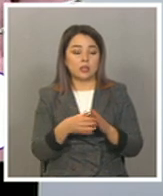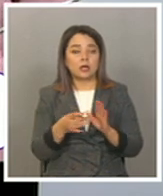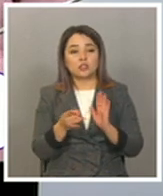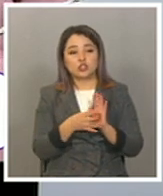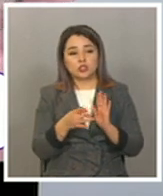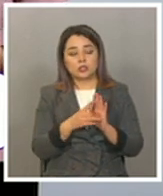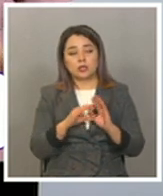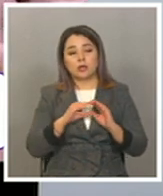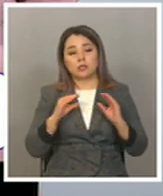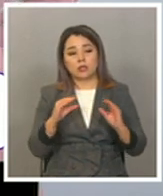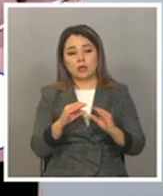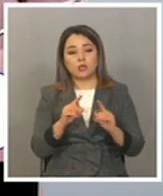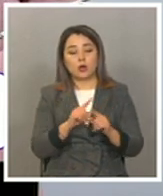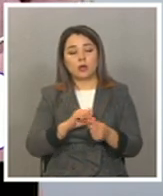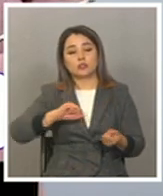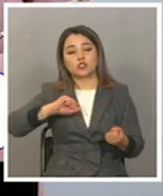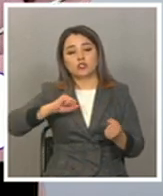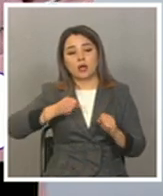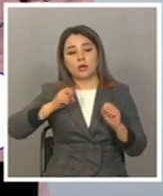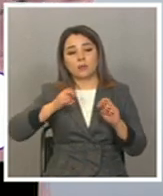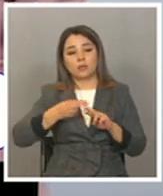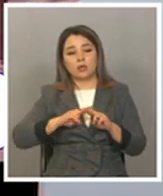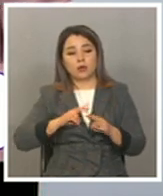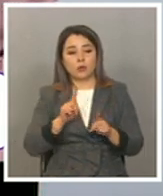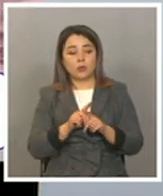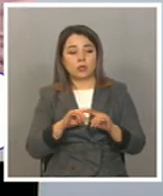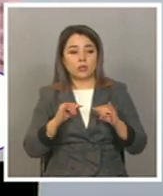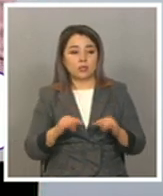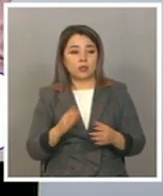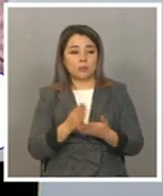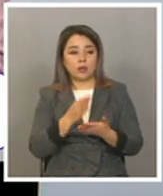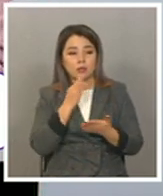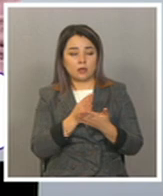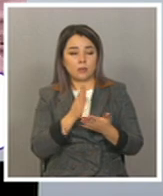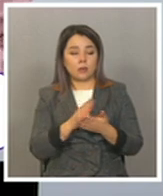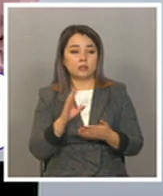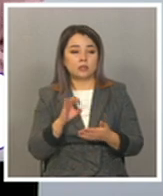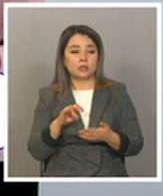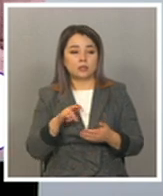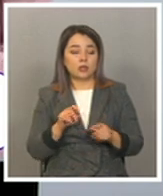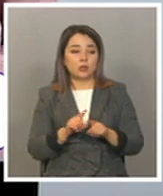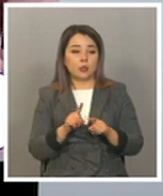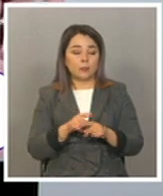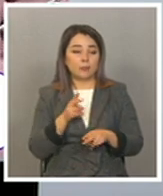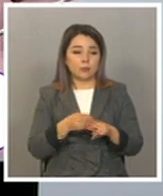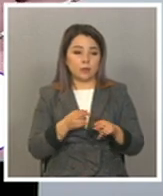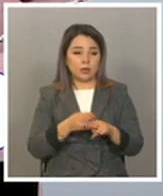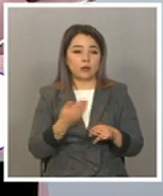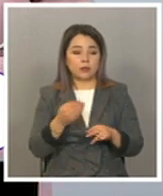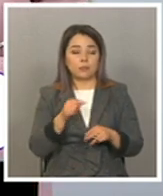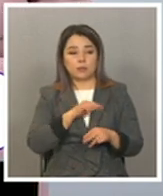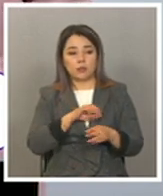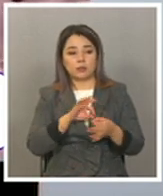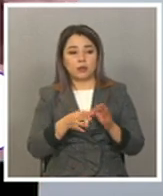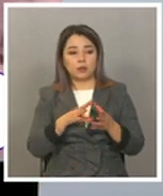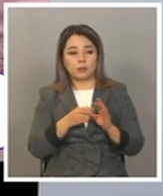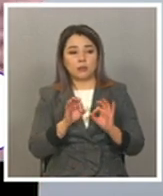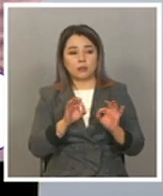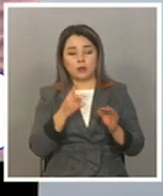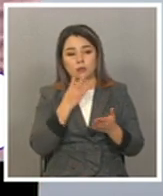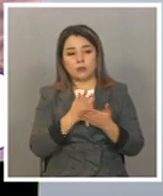яғни жабық, ауа кірмейтін ыдыстарда сақталады. Яғни сілтілік металдардың қасиеттері осылайша сипатталады